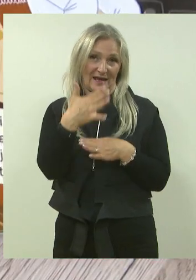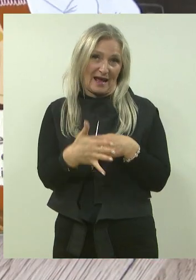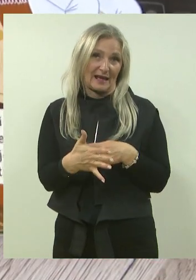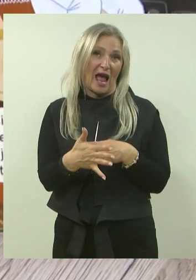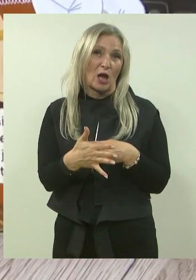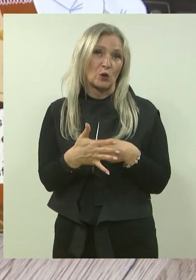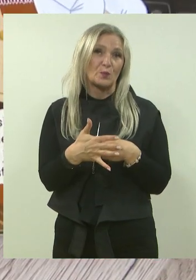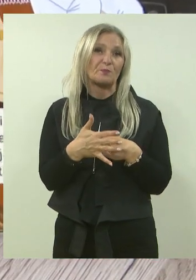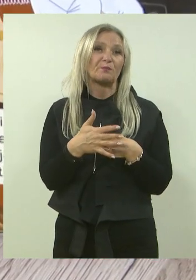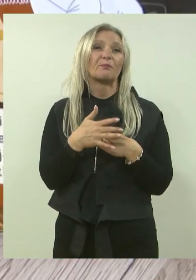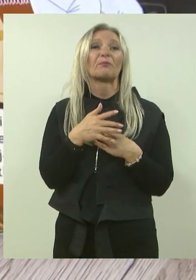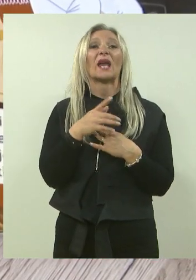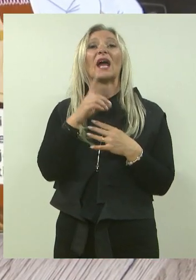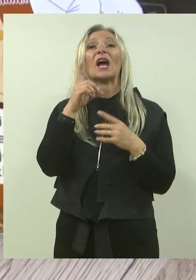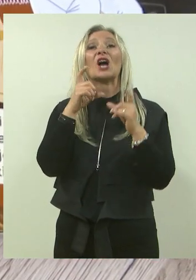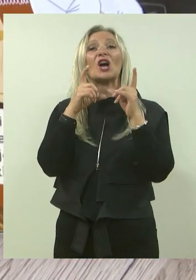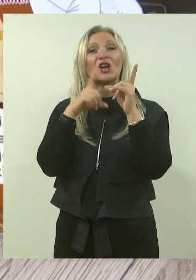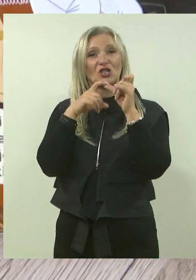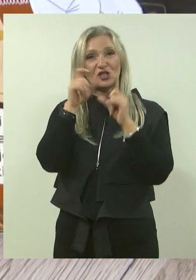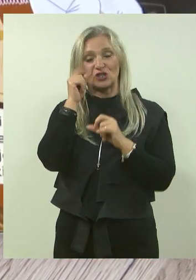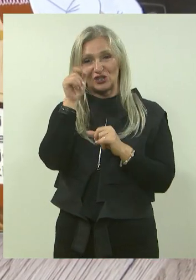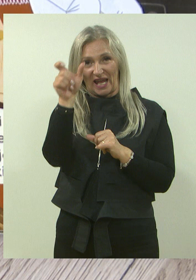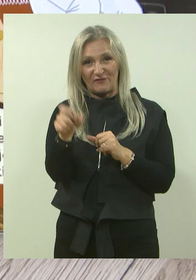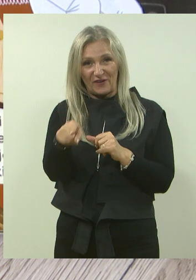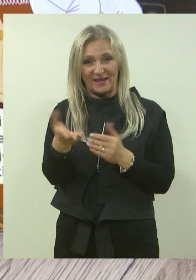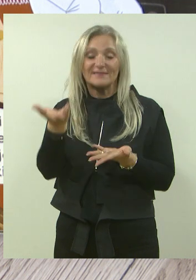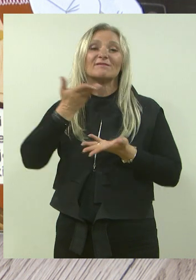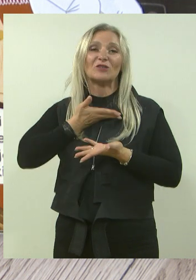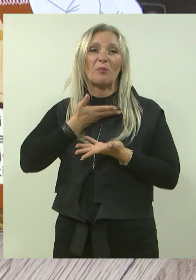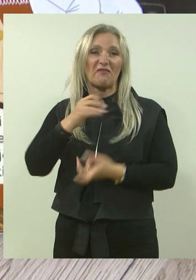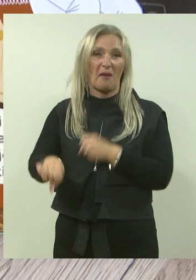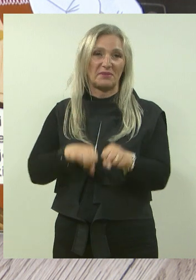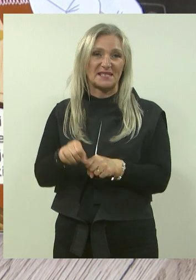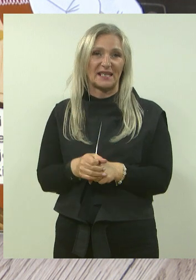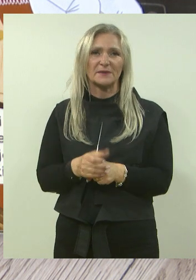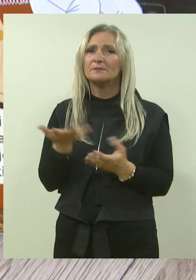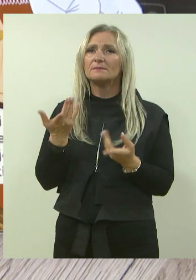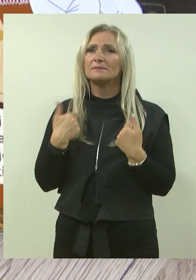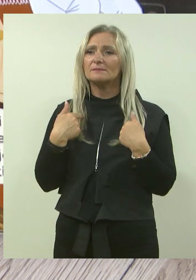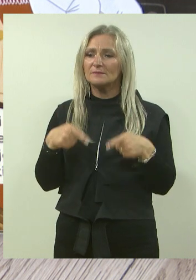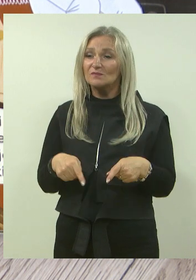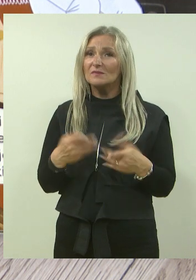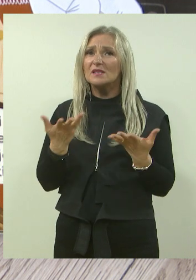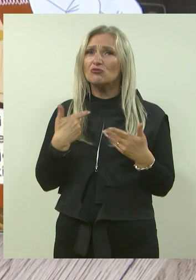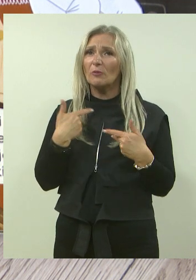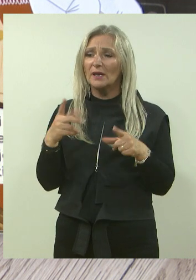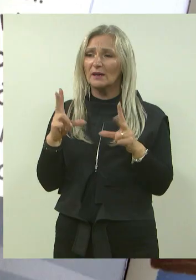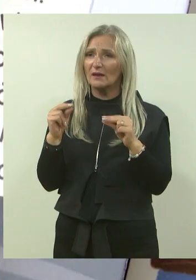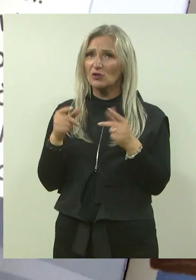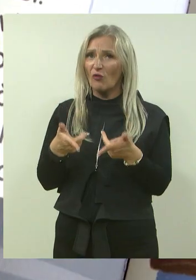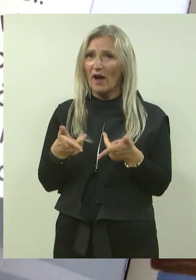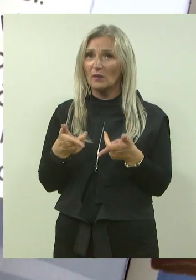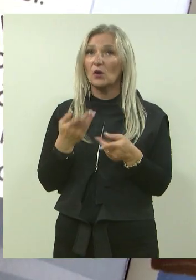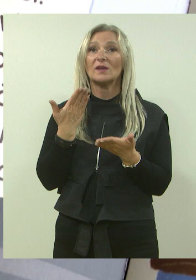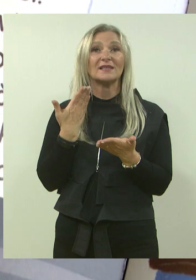Štefek dobiva svoj dar koji je htio. E sad, Zaki smo mi danas tu i Zaki radimo ovaj razgovor za naše kajkavce, zato